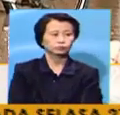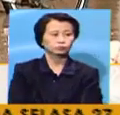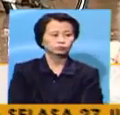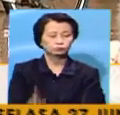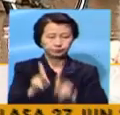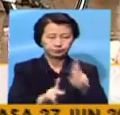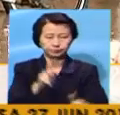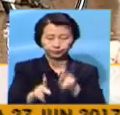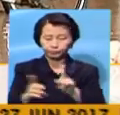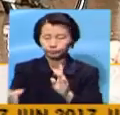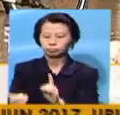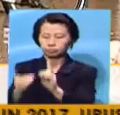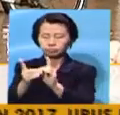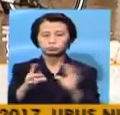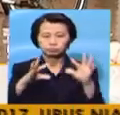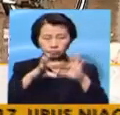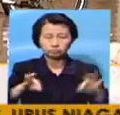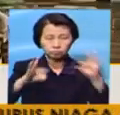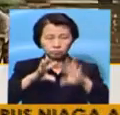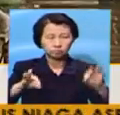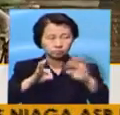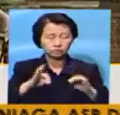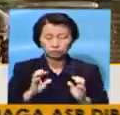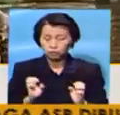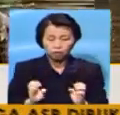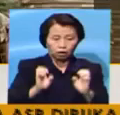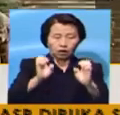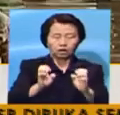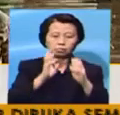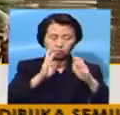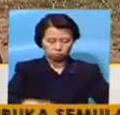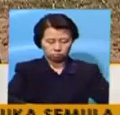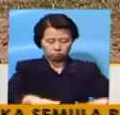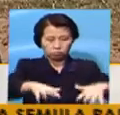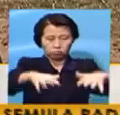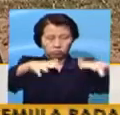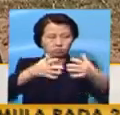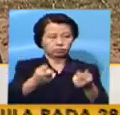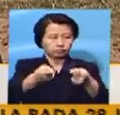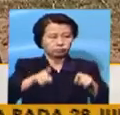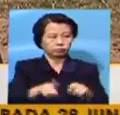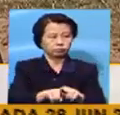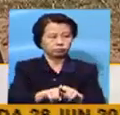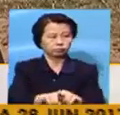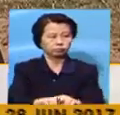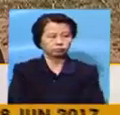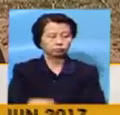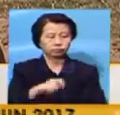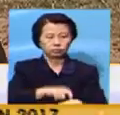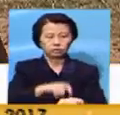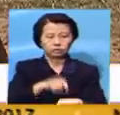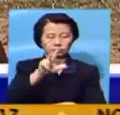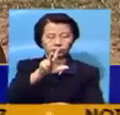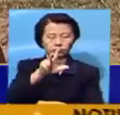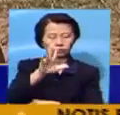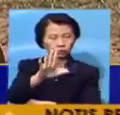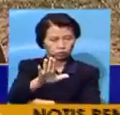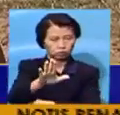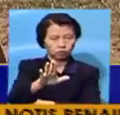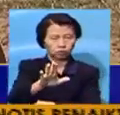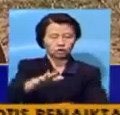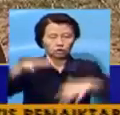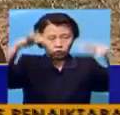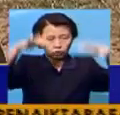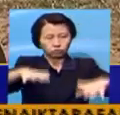penduduk yang ditemui turut menceritakan detik-detik cemas ketika banjir melanda dia dekat pukul 3 Lahat